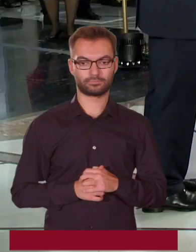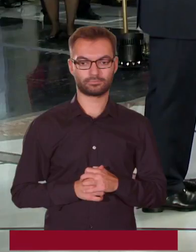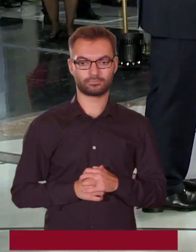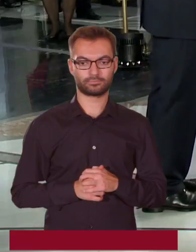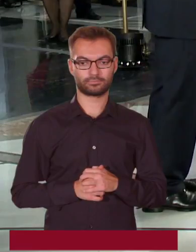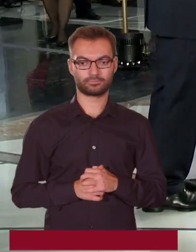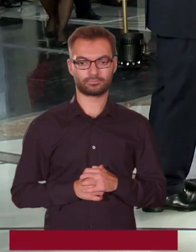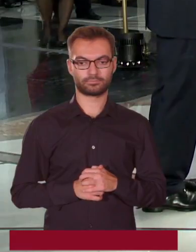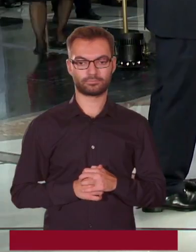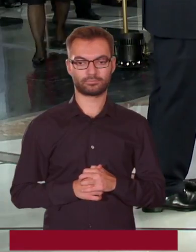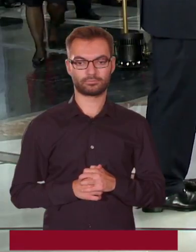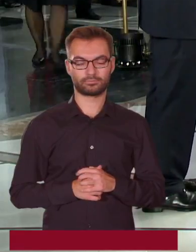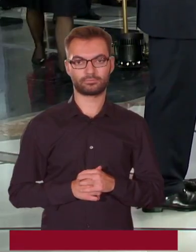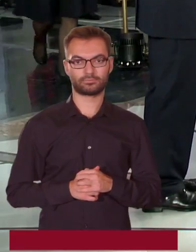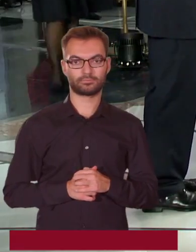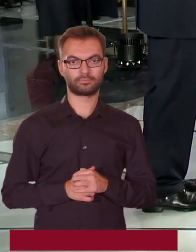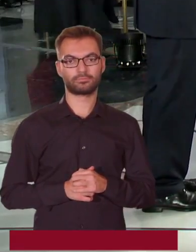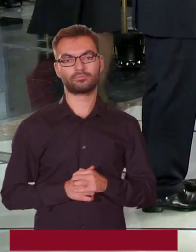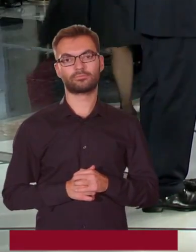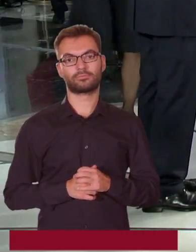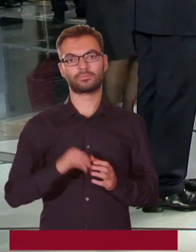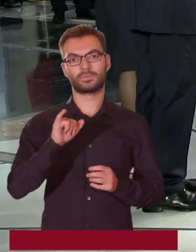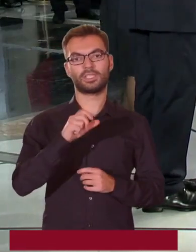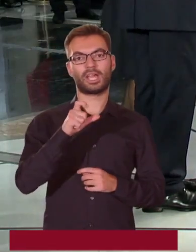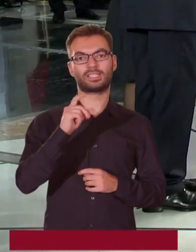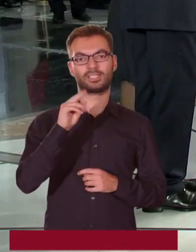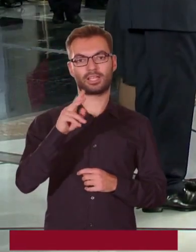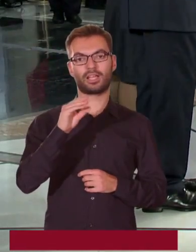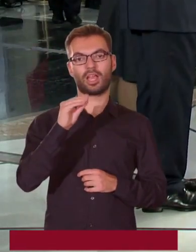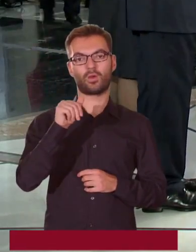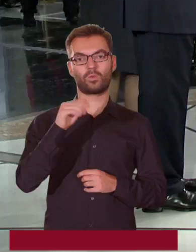Poproszę pana Jacka Eugeniusza Falfusa.